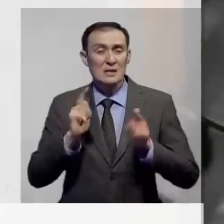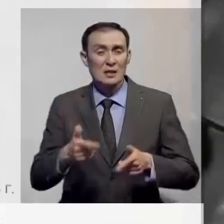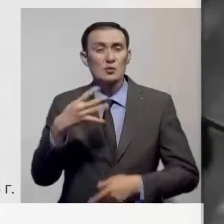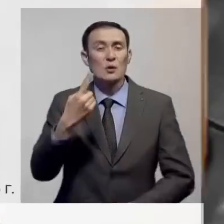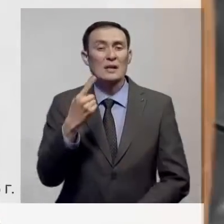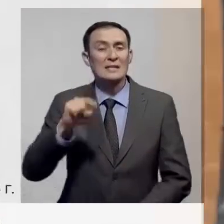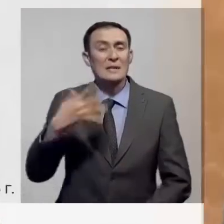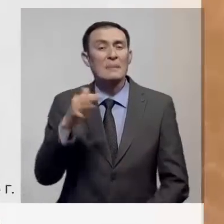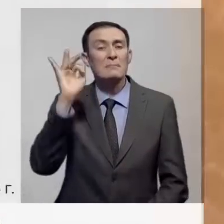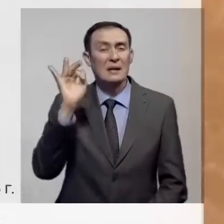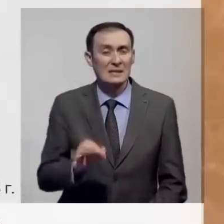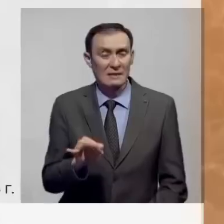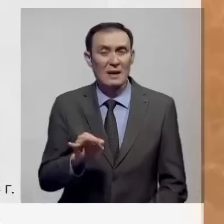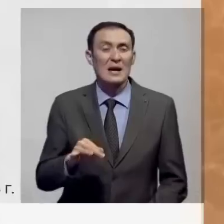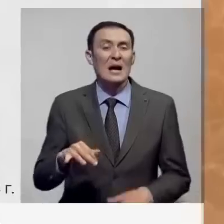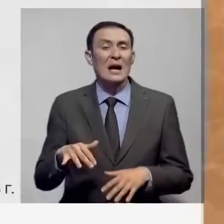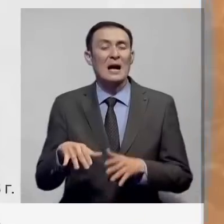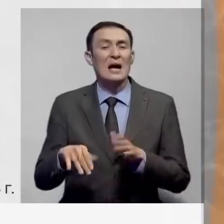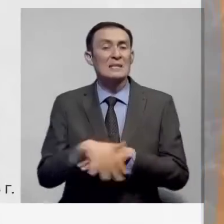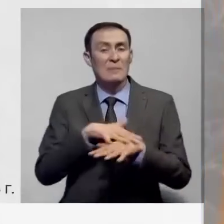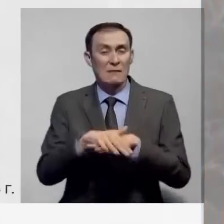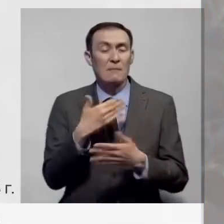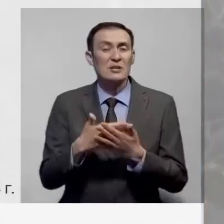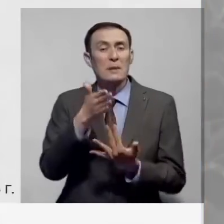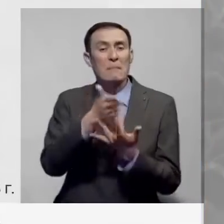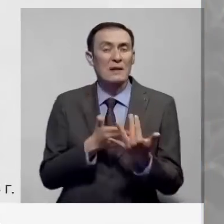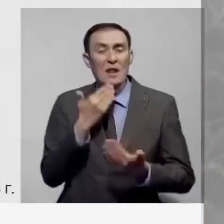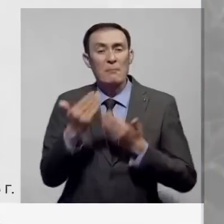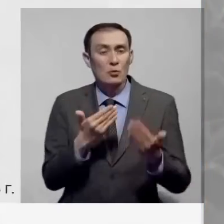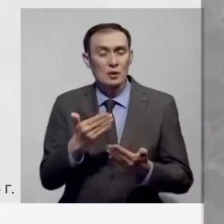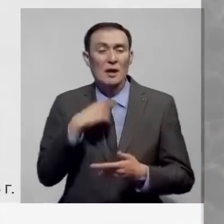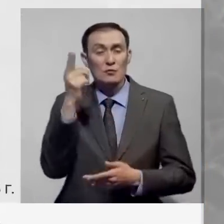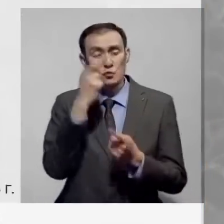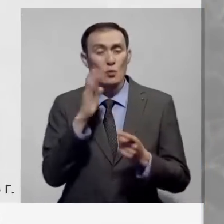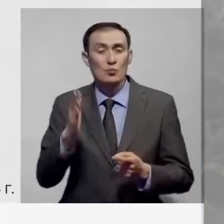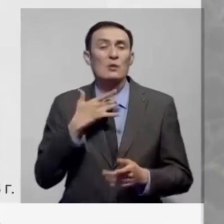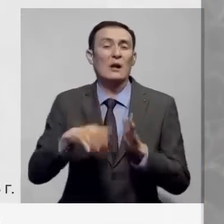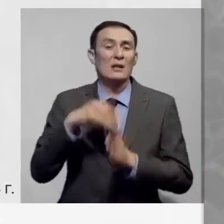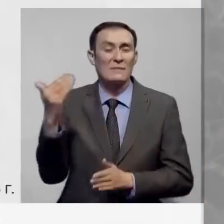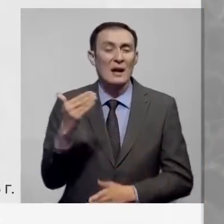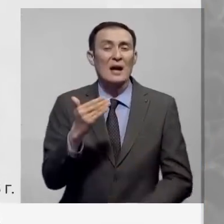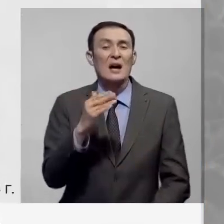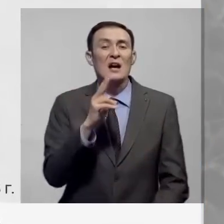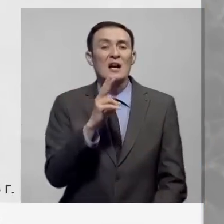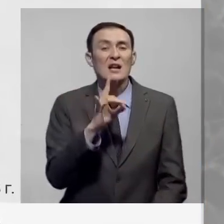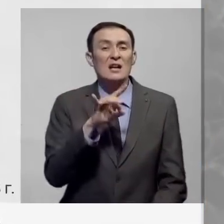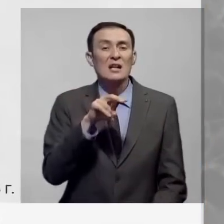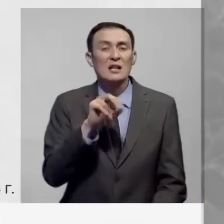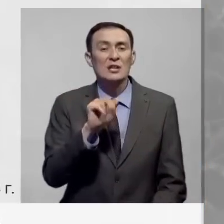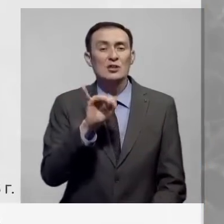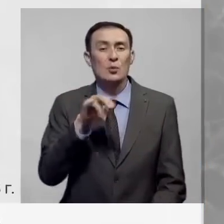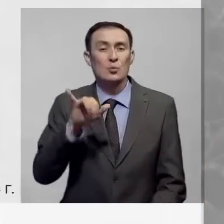поддерживают 41,5% избирателей. Почти половина опрошенных сообщили, что готовы проголосовать за Кемаля